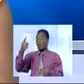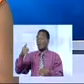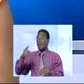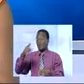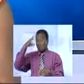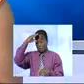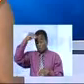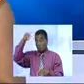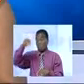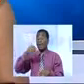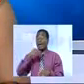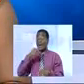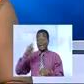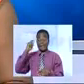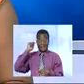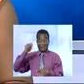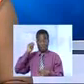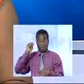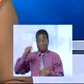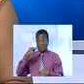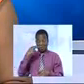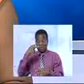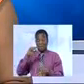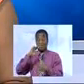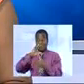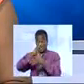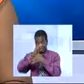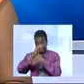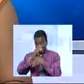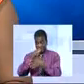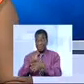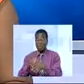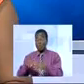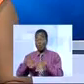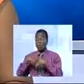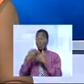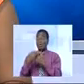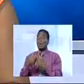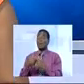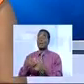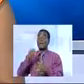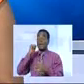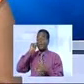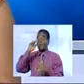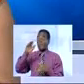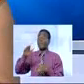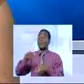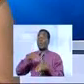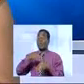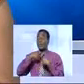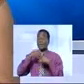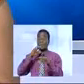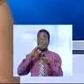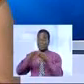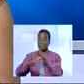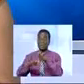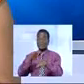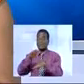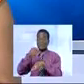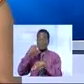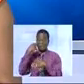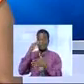la marche des femmes de Grand Bassam. Il raconte ici l'histoire de cette marche dans ce